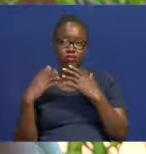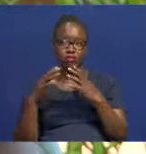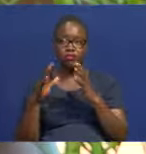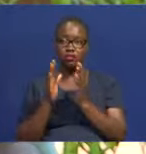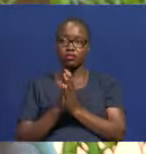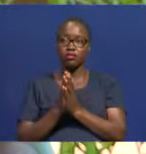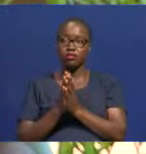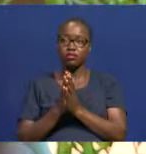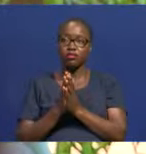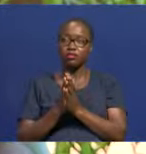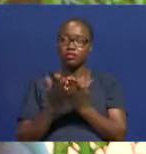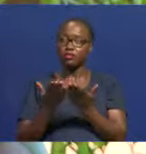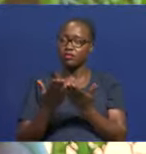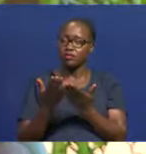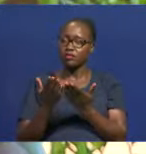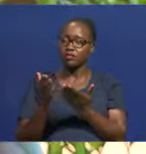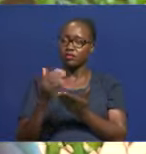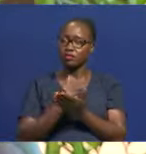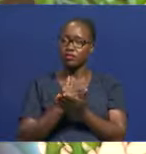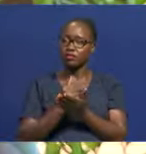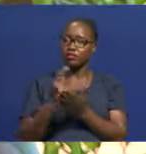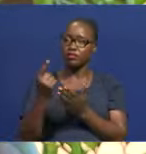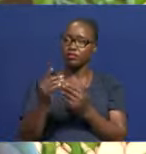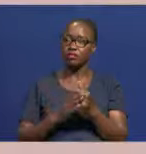wanachukuliwa. Mwaka wa